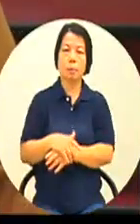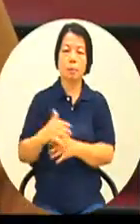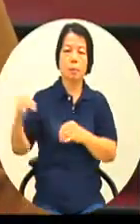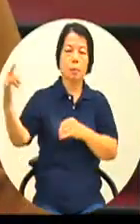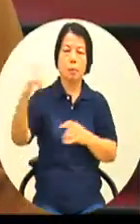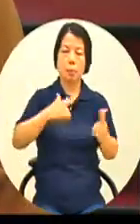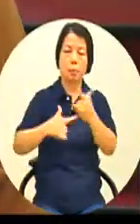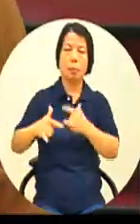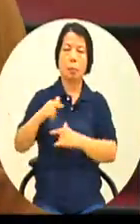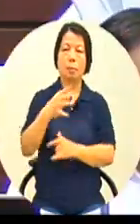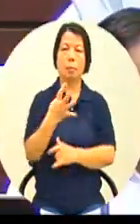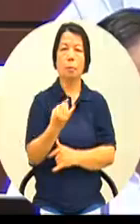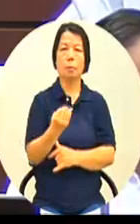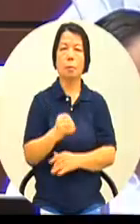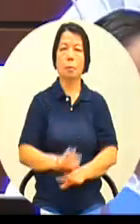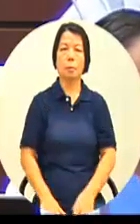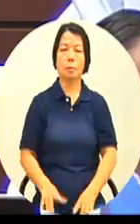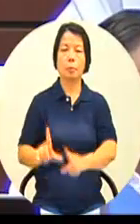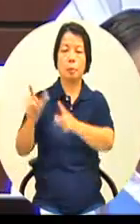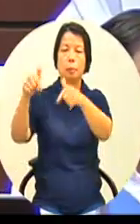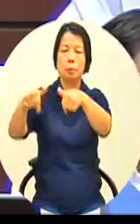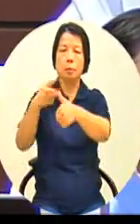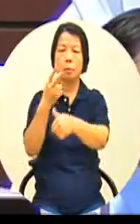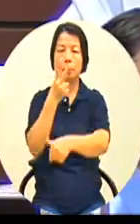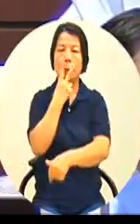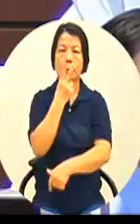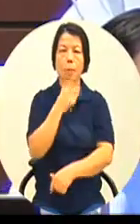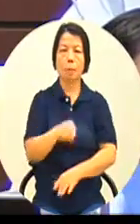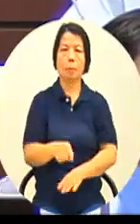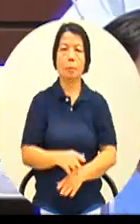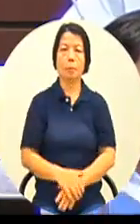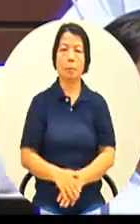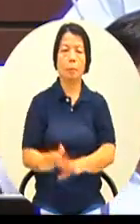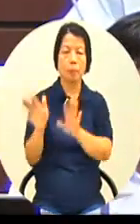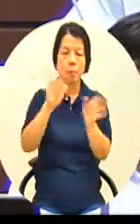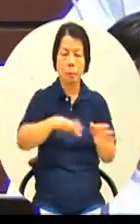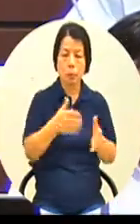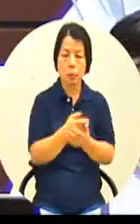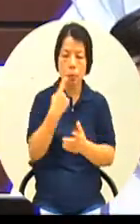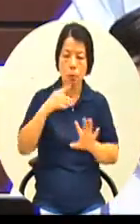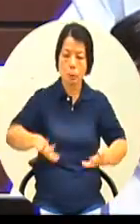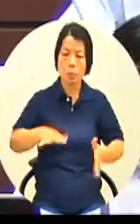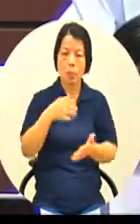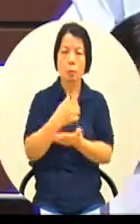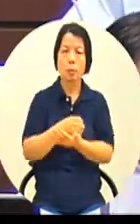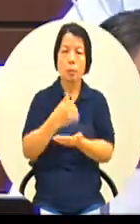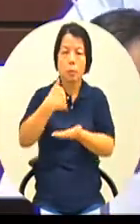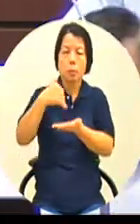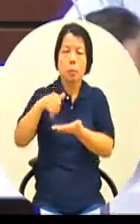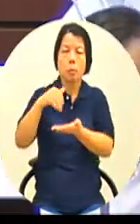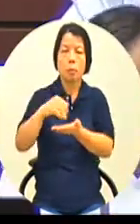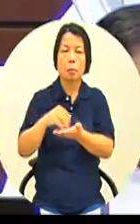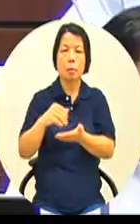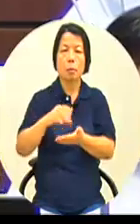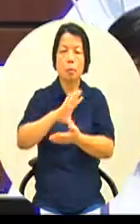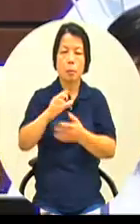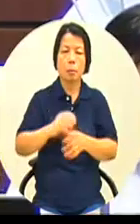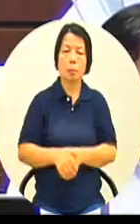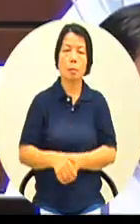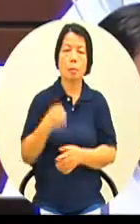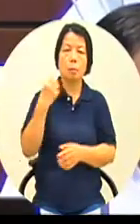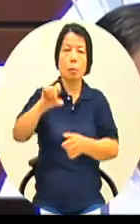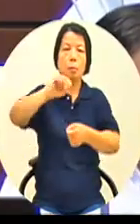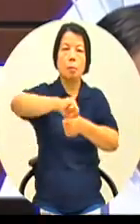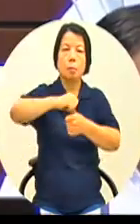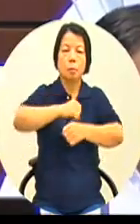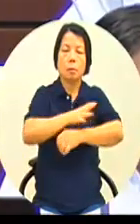来请 陈局长。我甲议员报告吼，东南亚的状况，因为咱的填报的方式，所以我即卖会当甲议员报告的，新加坡是增